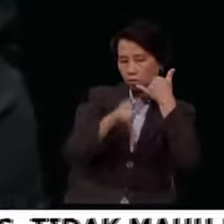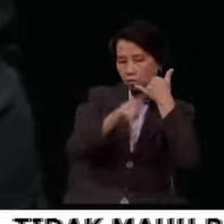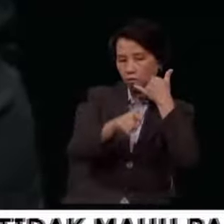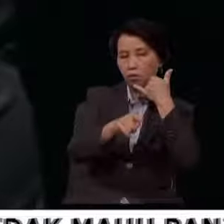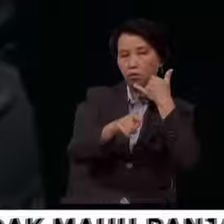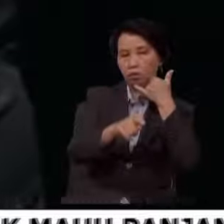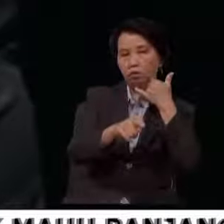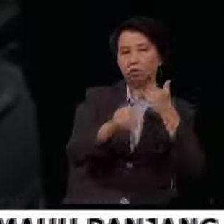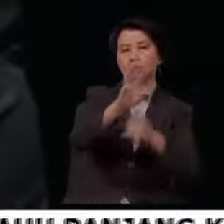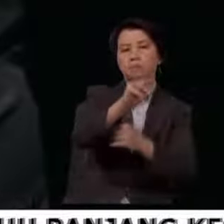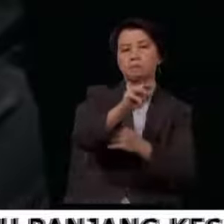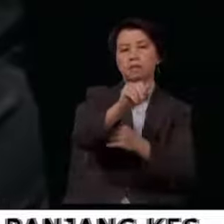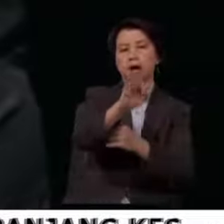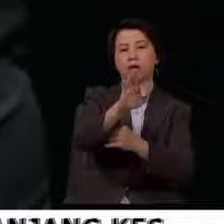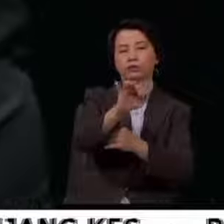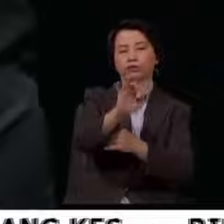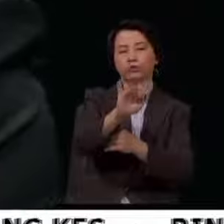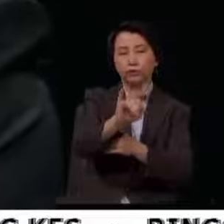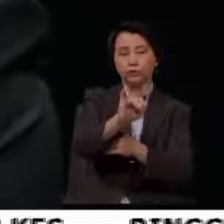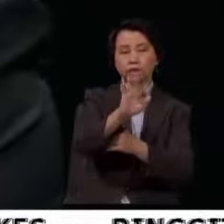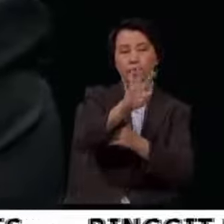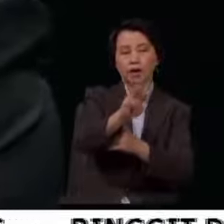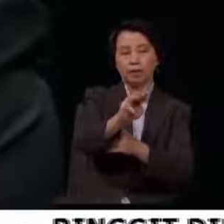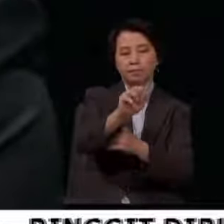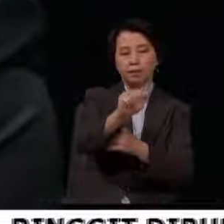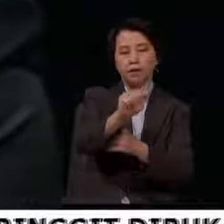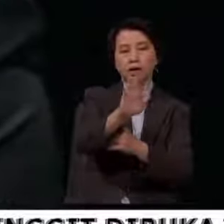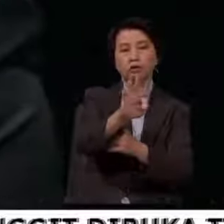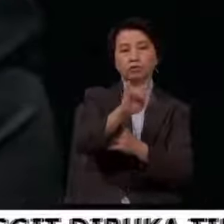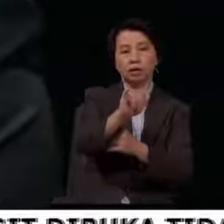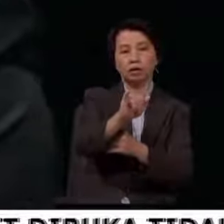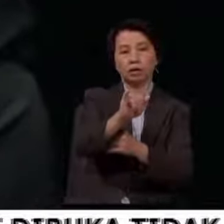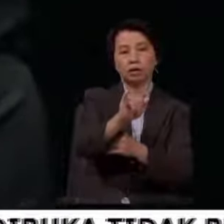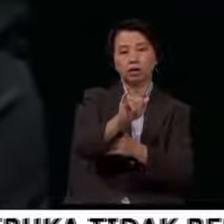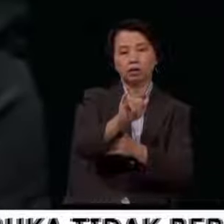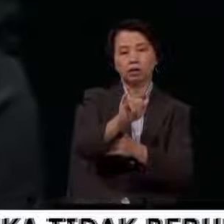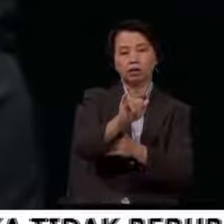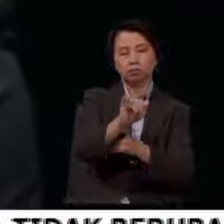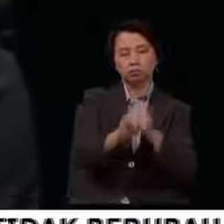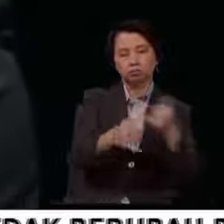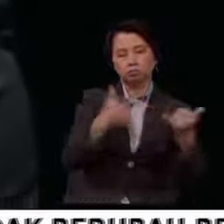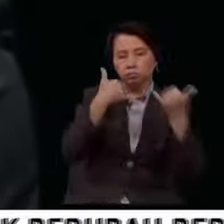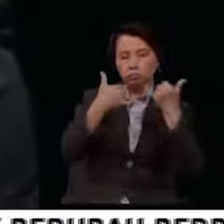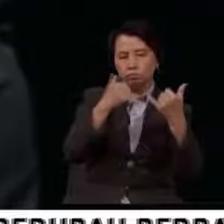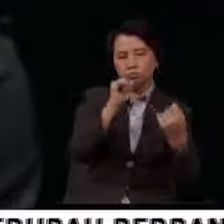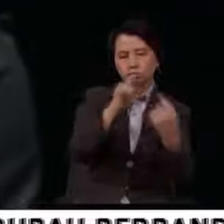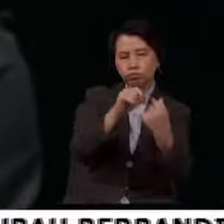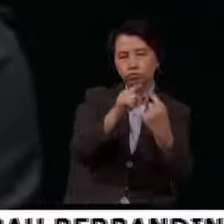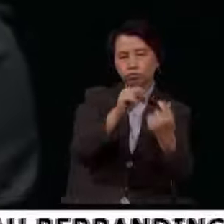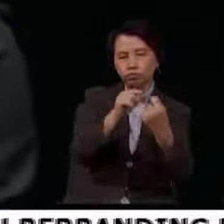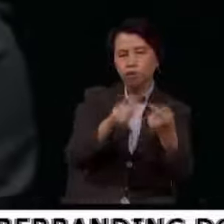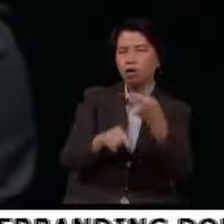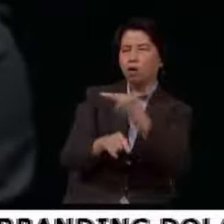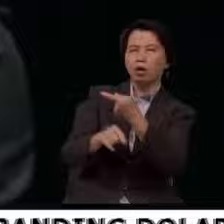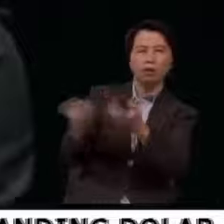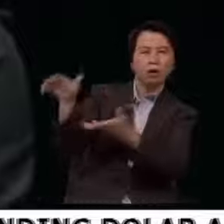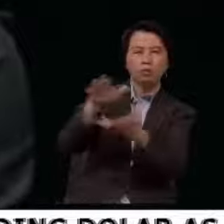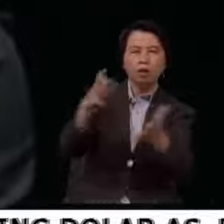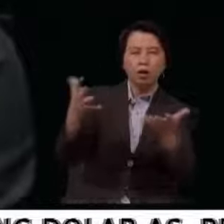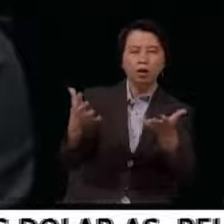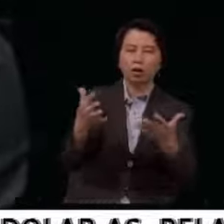harga maksimum musim perayaan ini sebelum kita buka itu Letakkan Adi tahap mana harga untuk